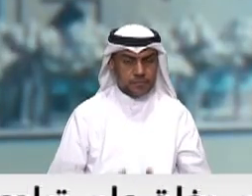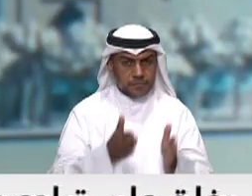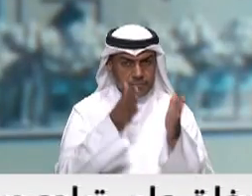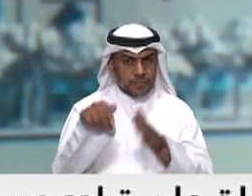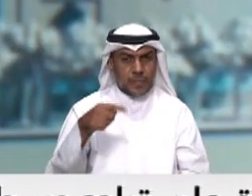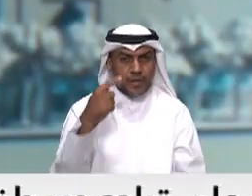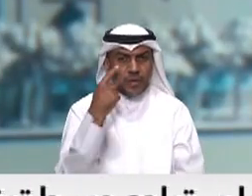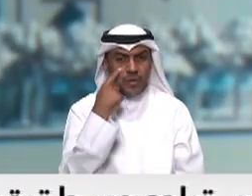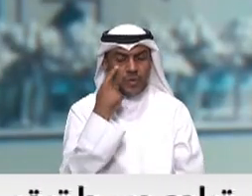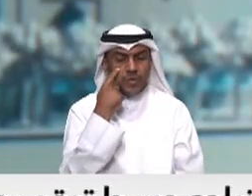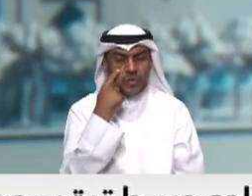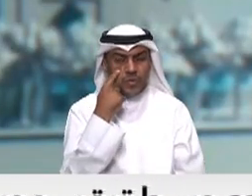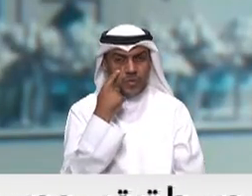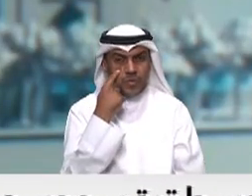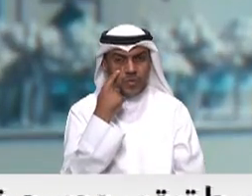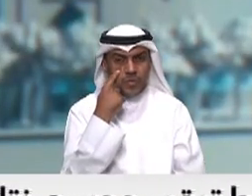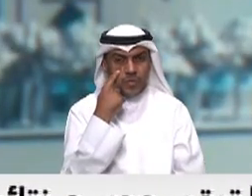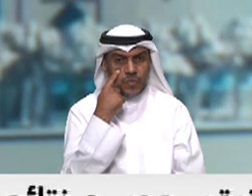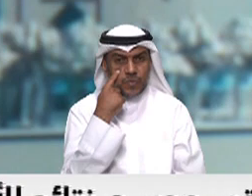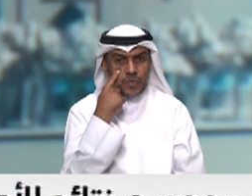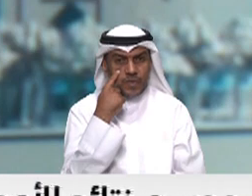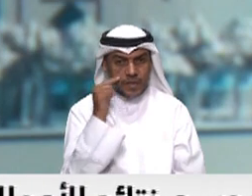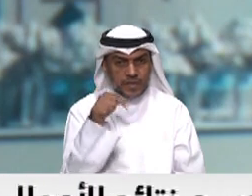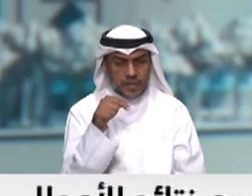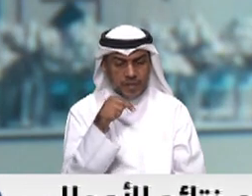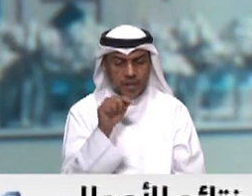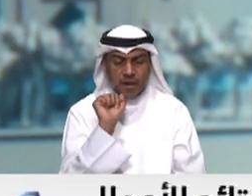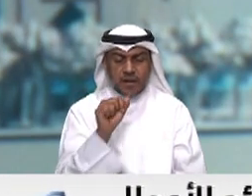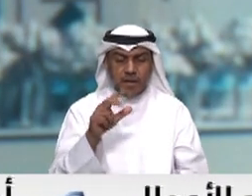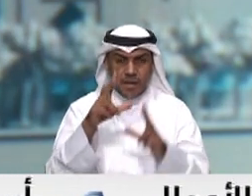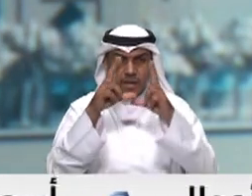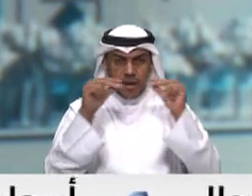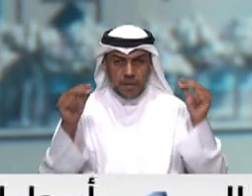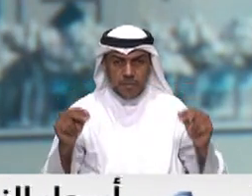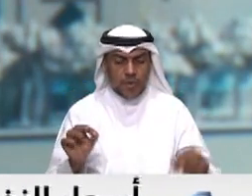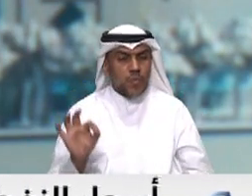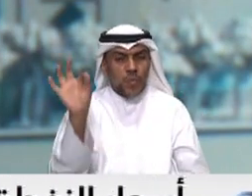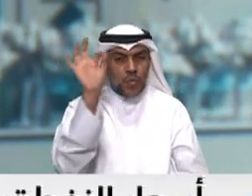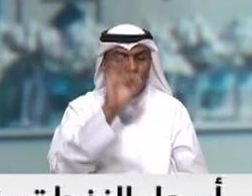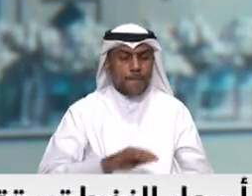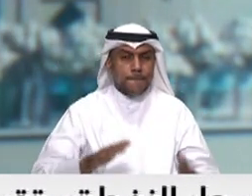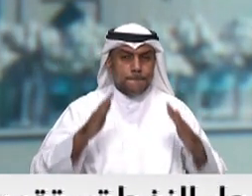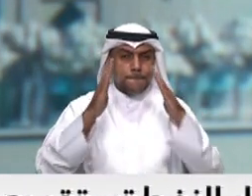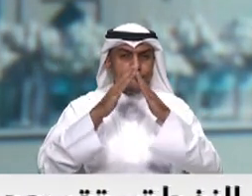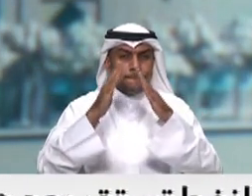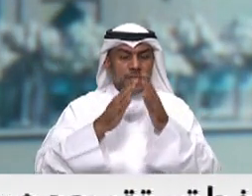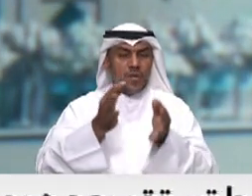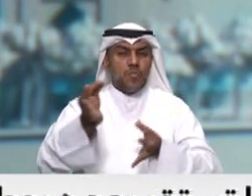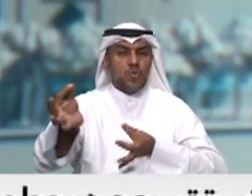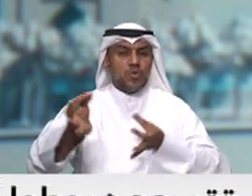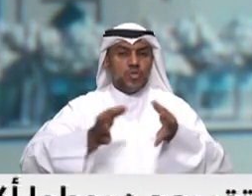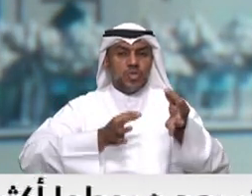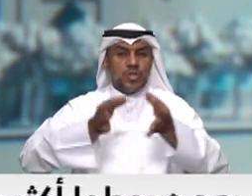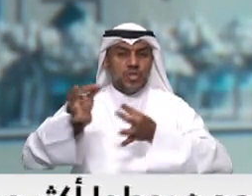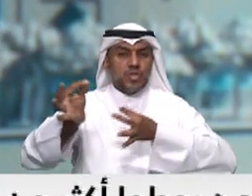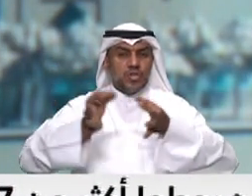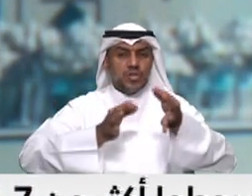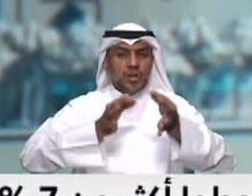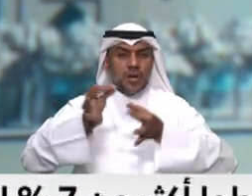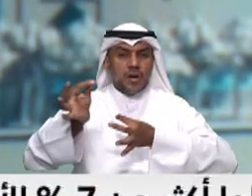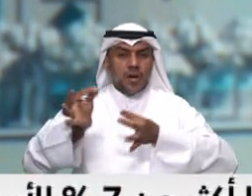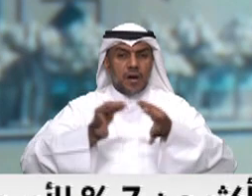وننتقل معكم مشاهدينا الكرام، خاصة في الشأن اللبناني، إلى القاهرة، حيث ينضم إلينا المستشار بمركز الدراسات